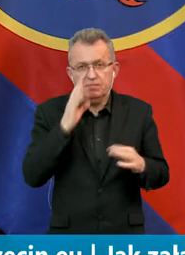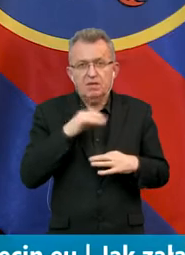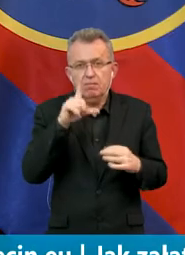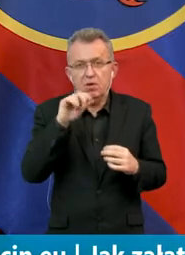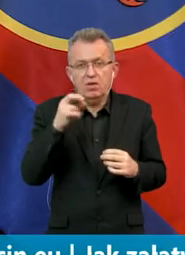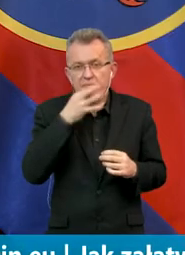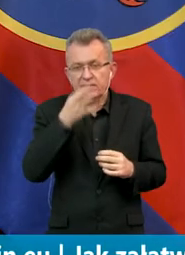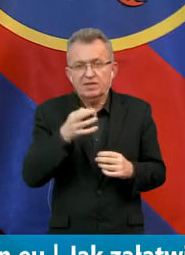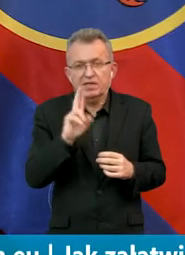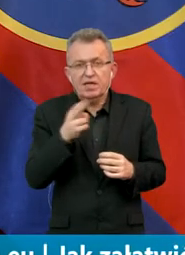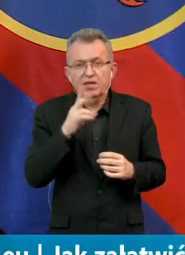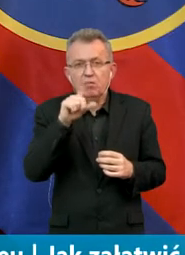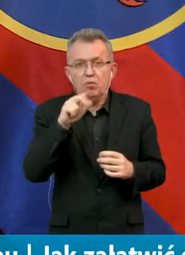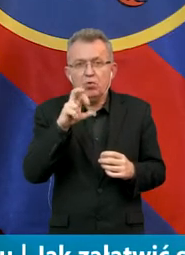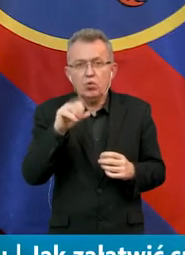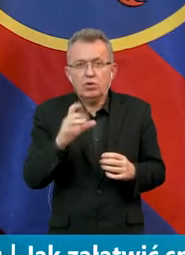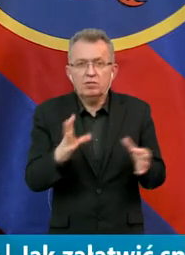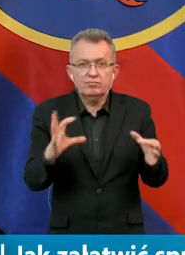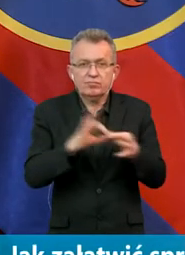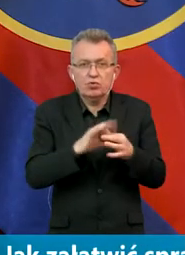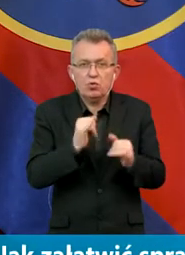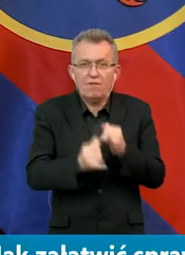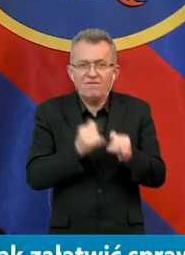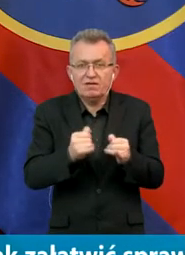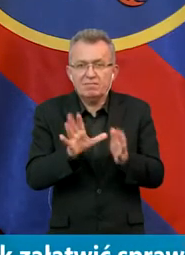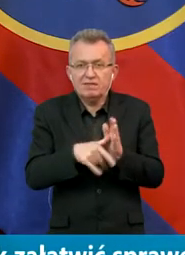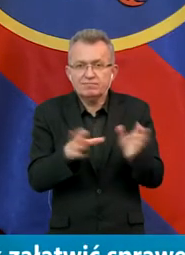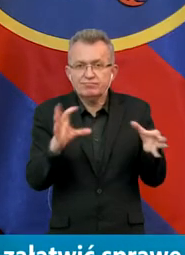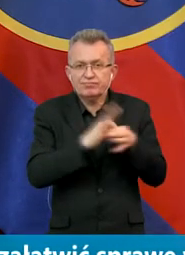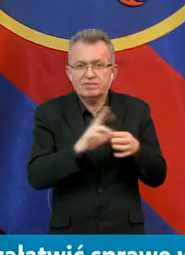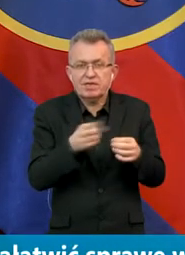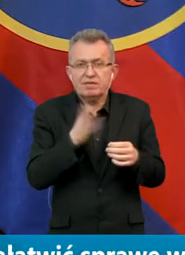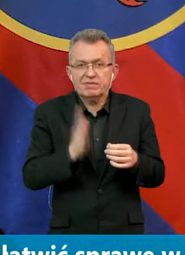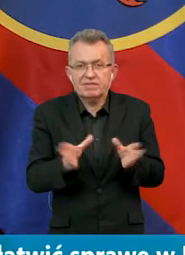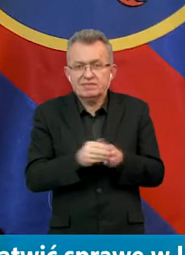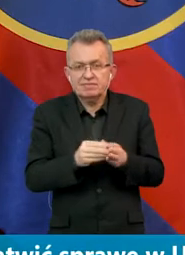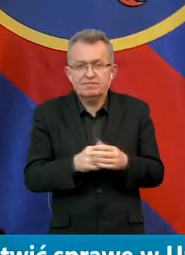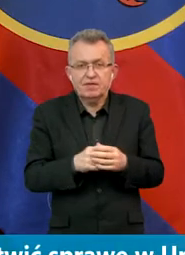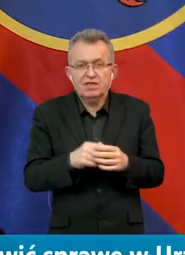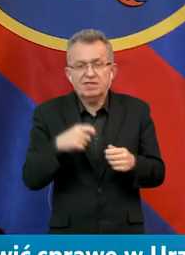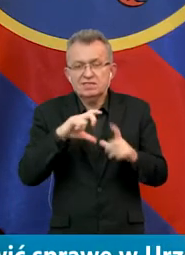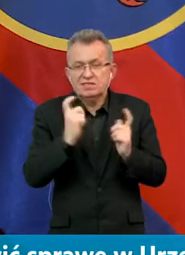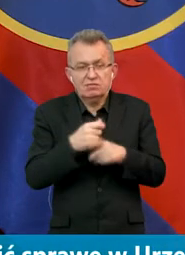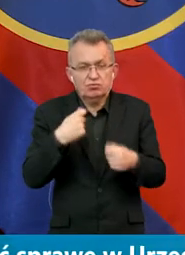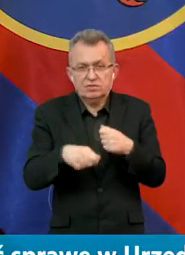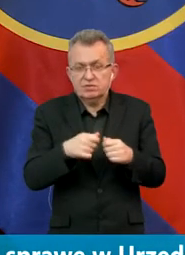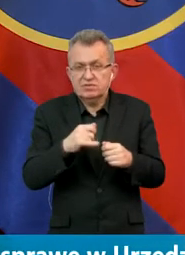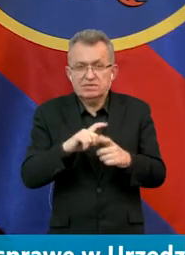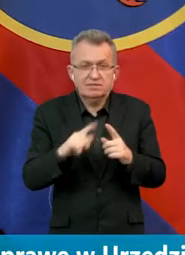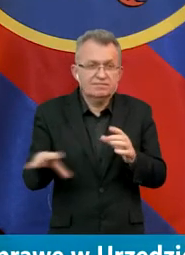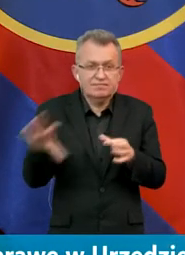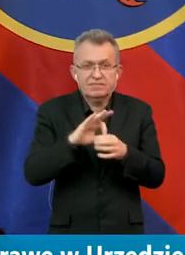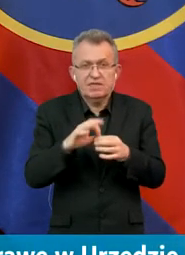pyta, dzień dobry, kiedy podjuchy zostaną podłączone do roweru miejskiego? Pani Paulino, niestety cały Szczecin nie będzie objęty nigdy systemem